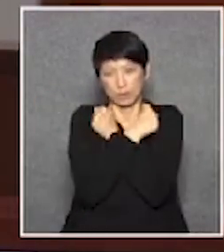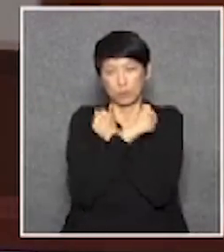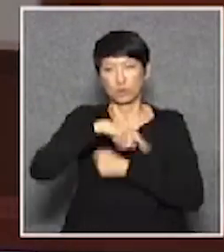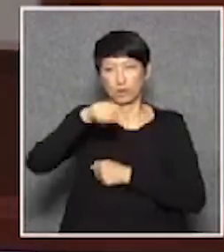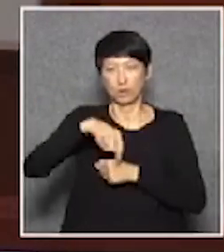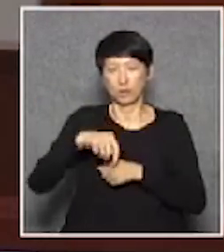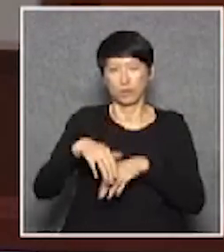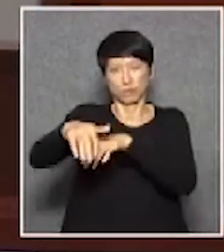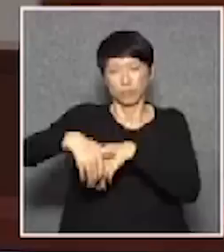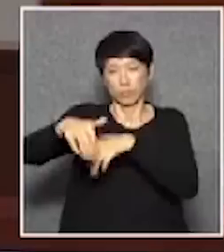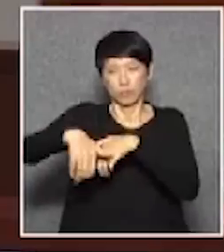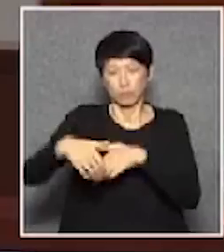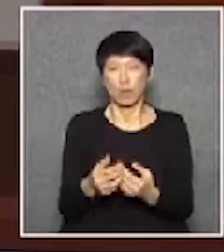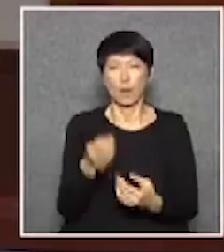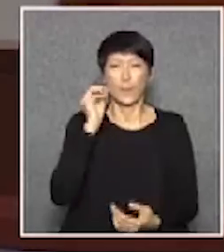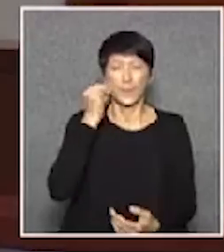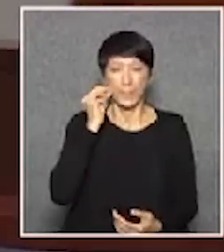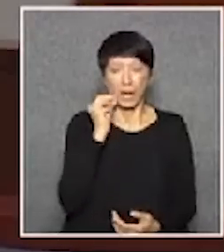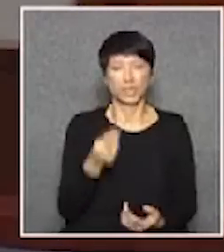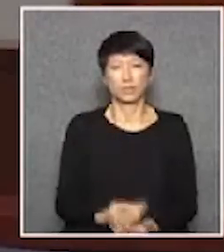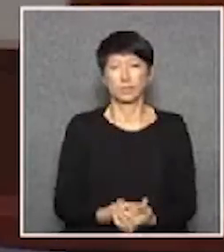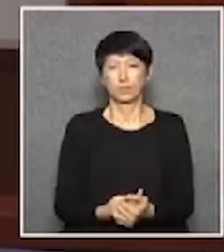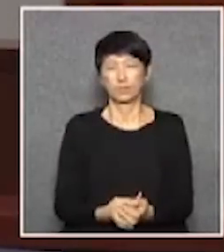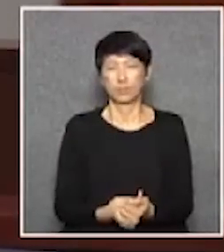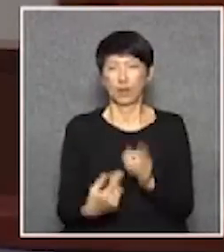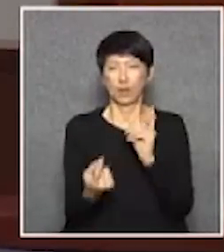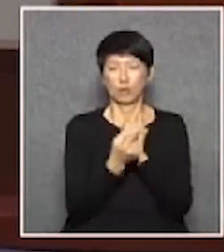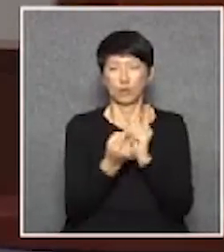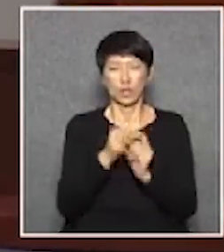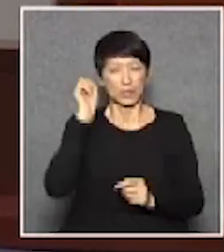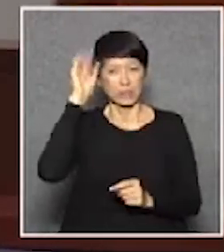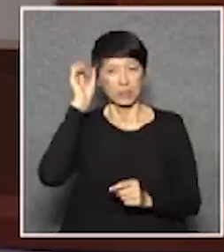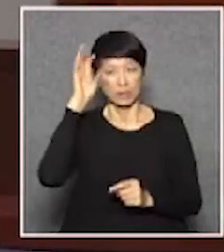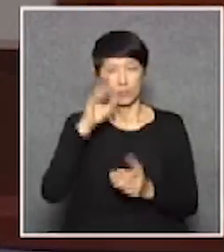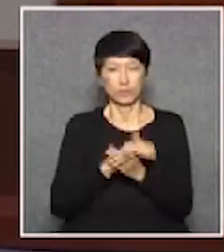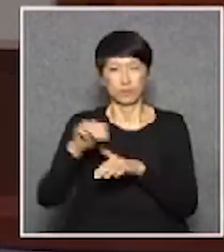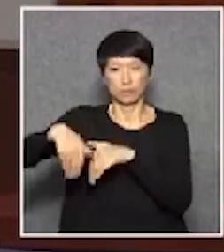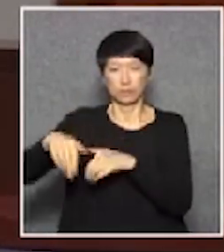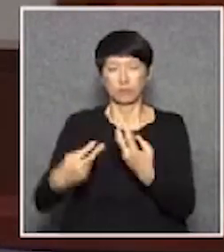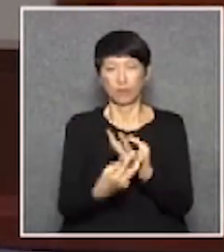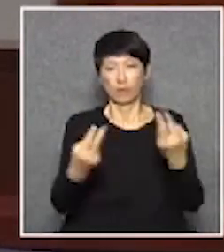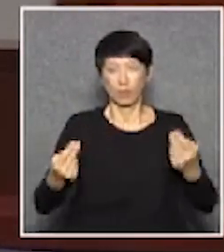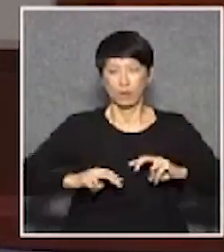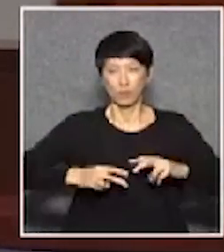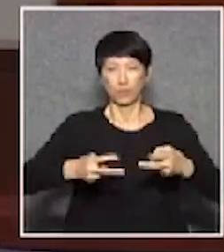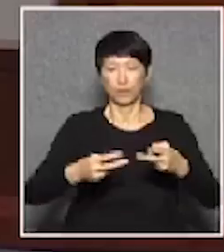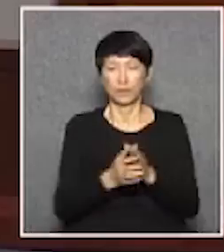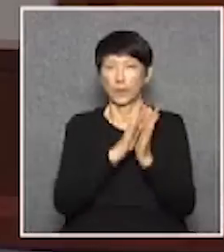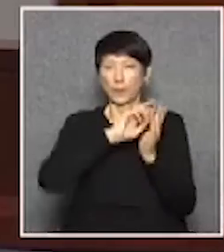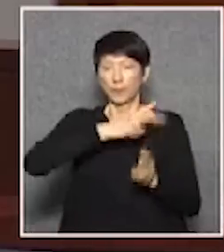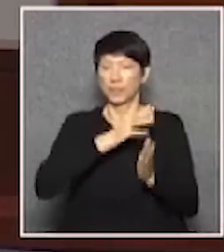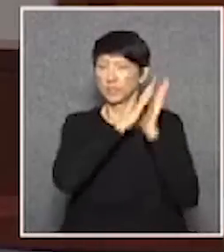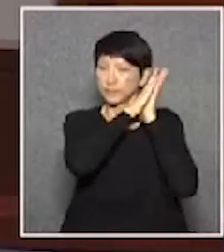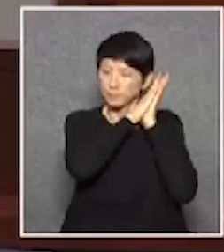產地。咁林超英同好多環保團體都建議將郊野公園裏面嘅鄉村發展為民宿，改善村